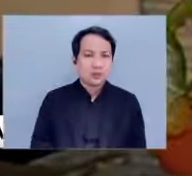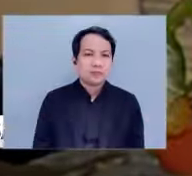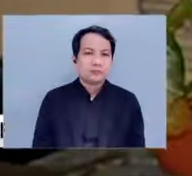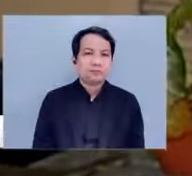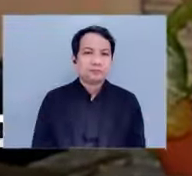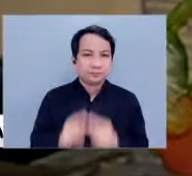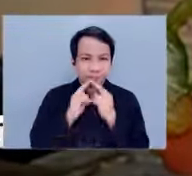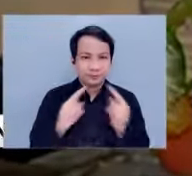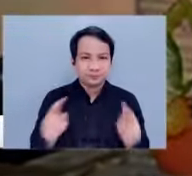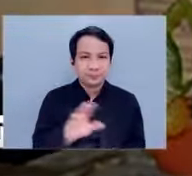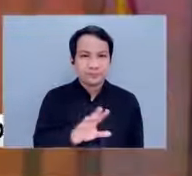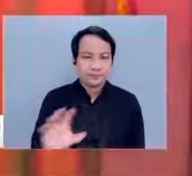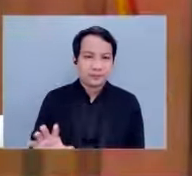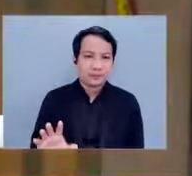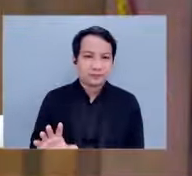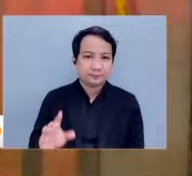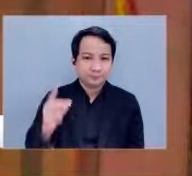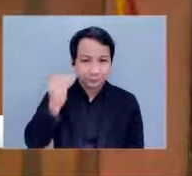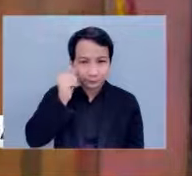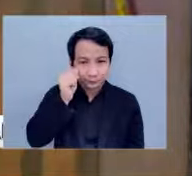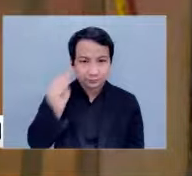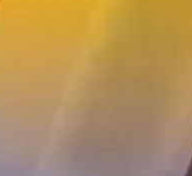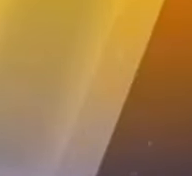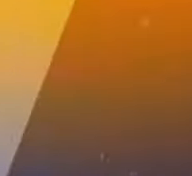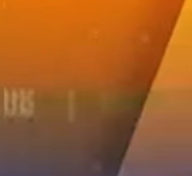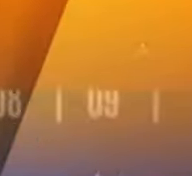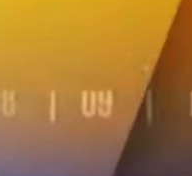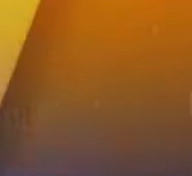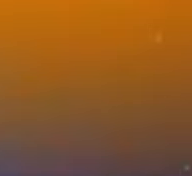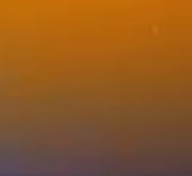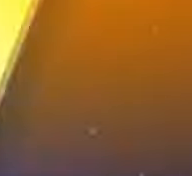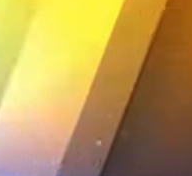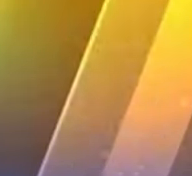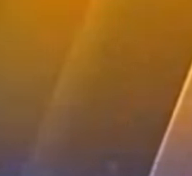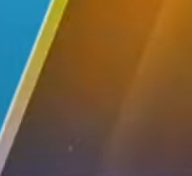mula sa frontline, Dave Abuel, News 5.